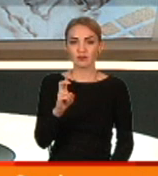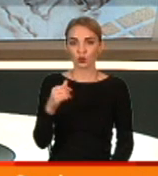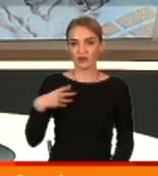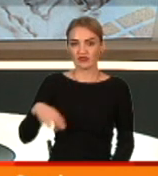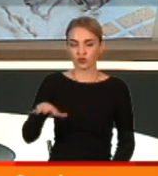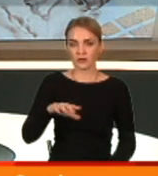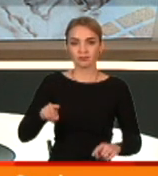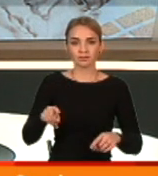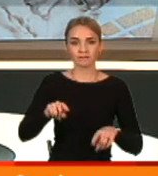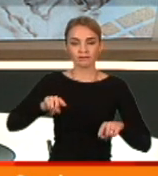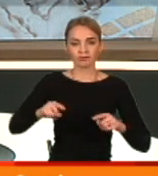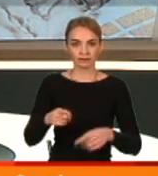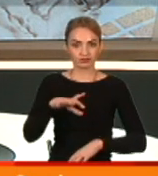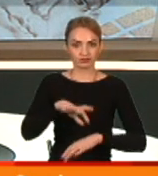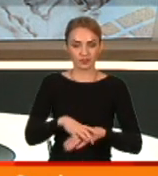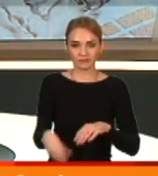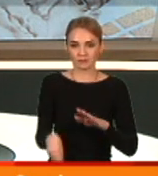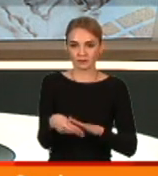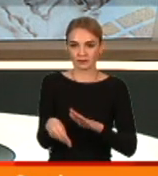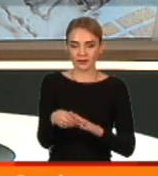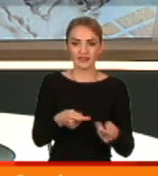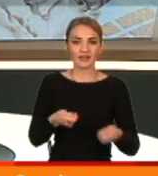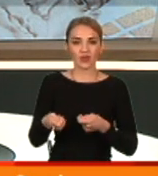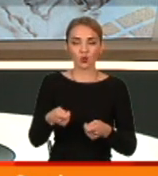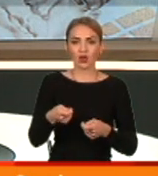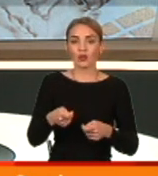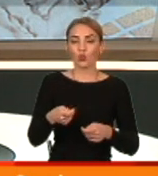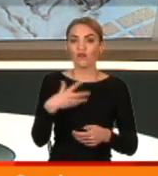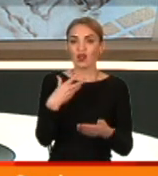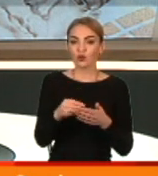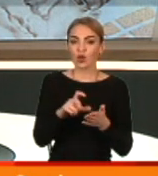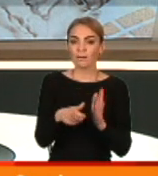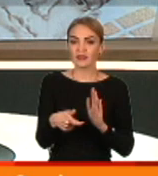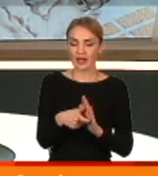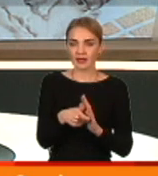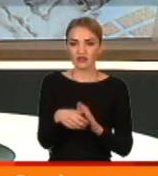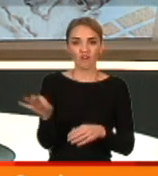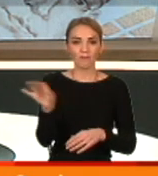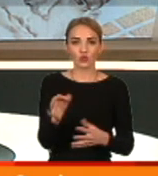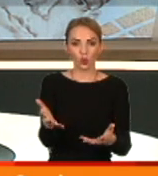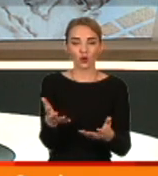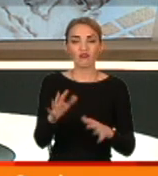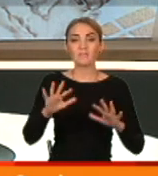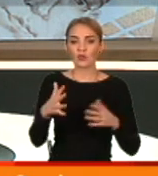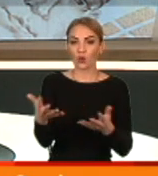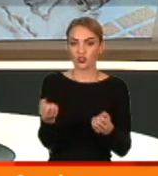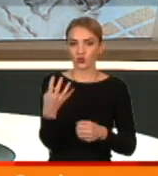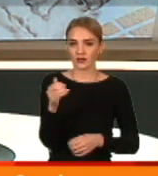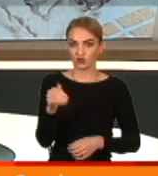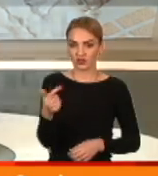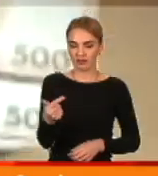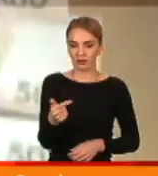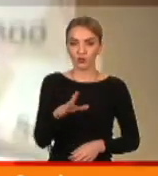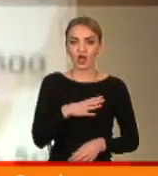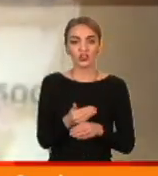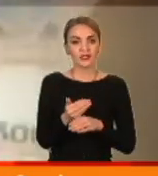Львівщини піймала на хабарі директора Грибовицького звалища. Посадовця затримали у власному кабінеті вмить одержання 400 тисяч гривень. Це була